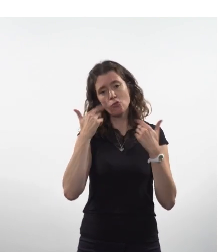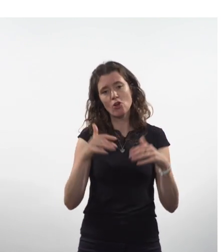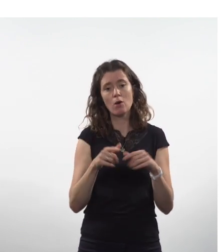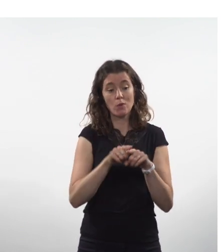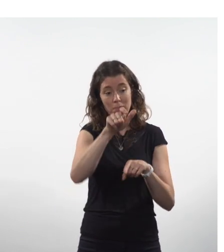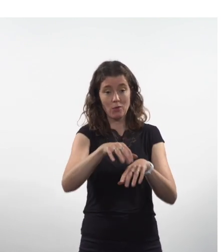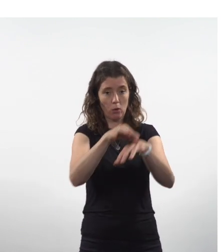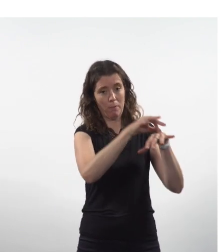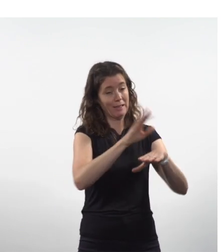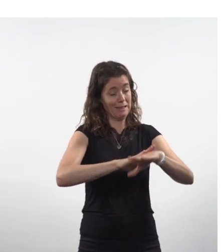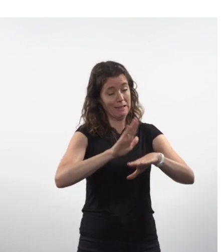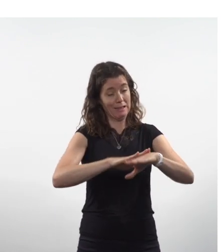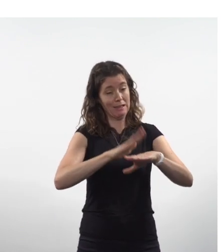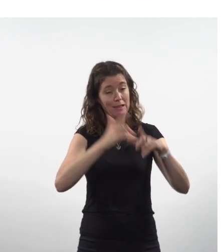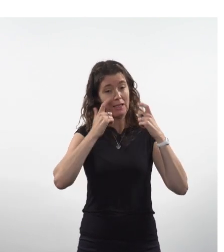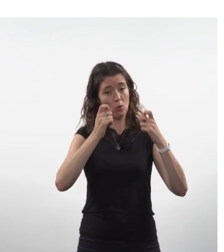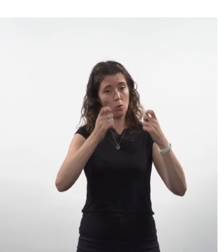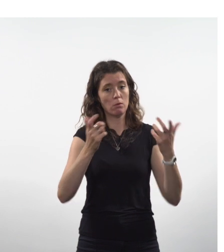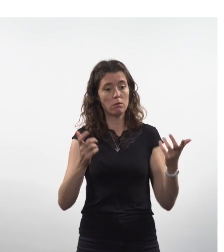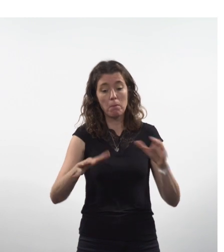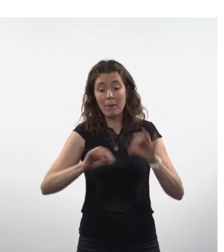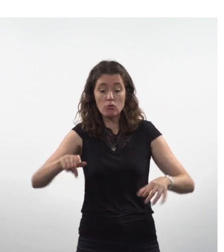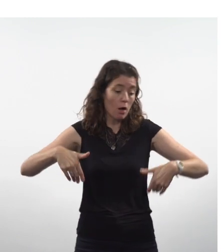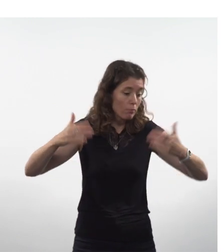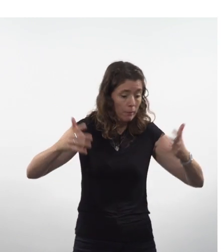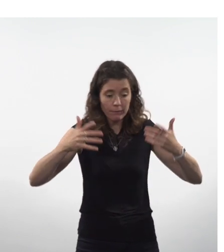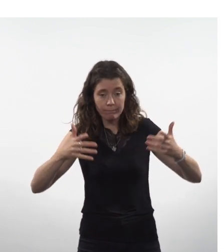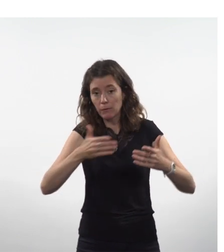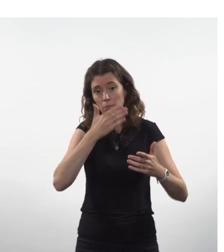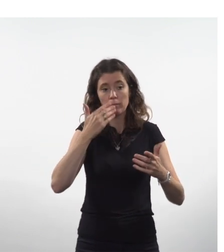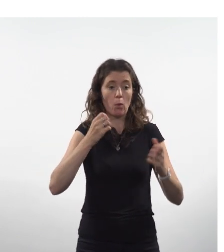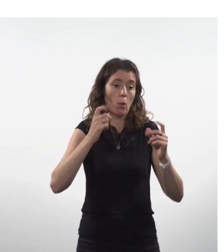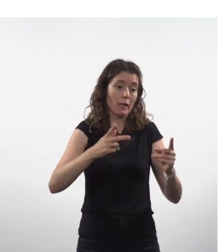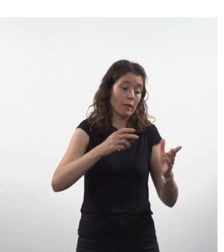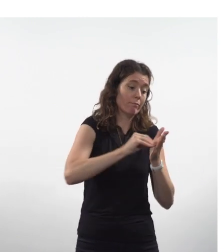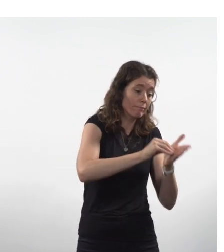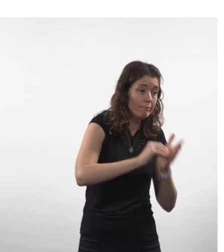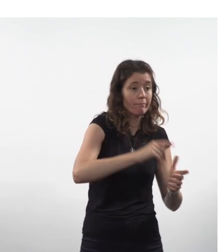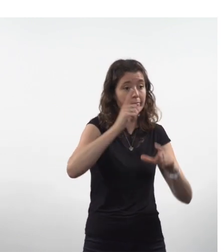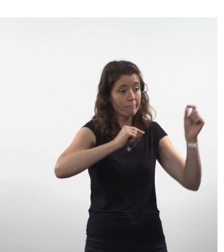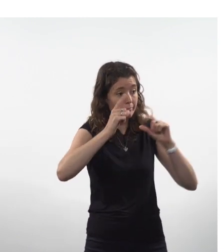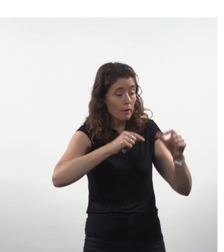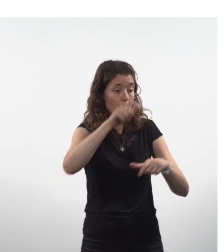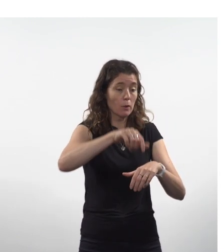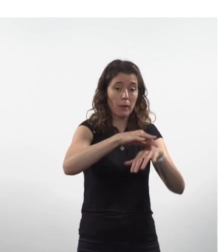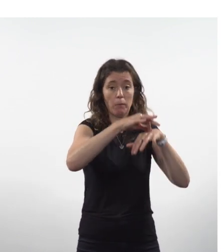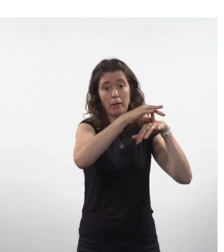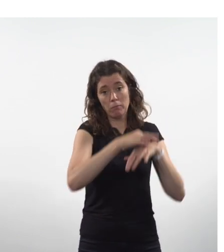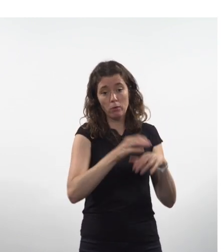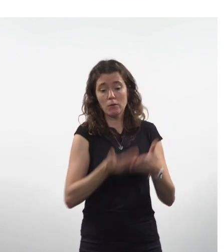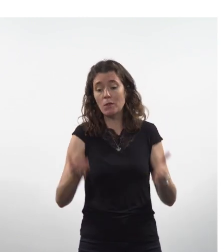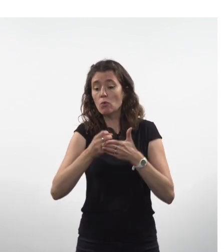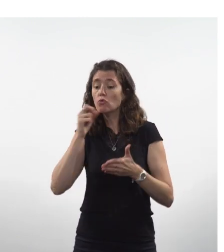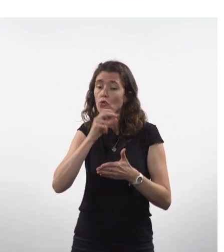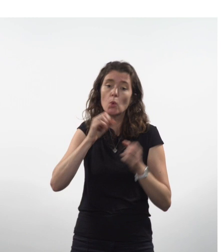aussi. Attention, attention. On ne peut pas faire autrement. On n'a que ça. On passe par l'écrit, la lecture labiale. On utilise un accompagnant. Il y a une situation d'urgence ou quoi.